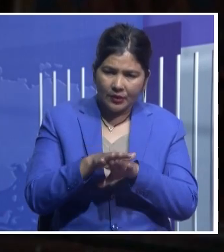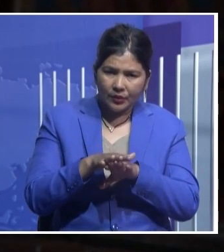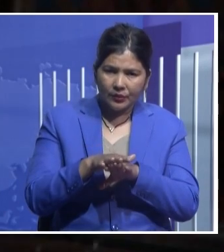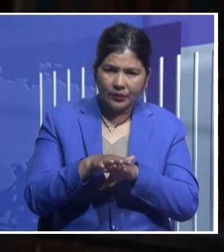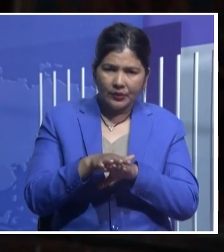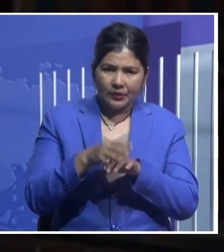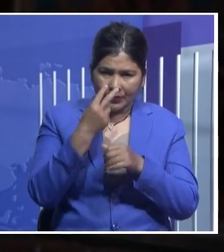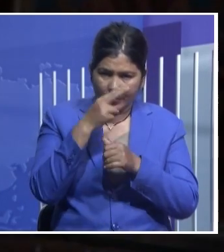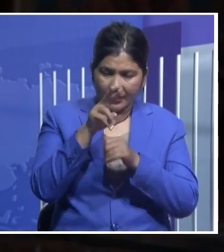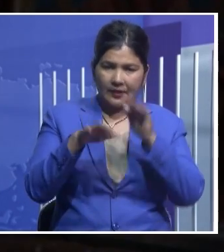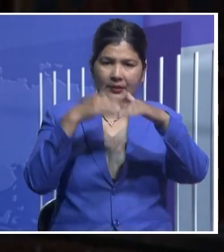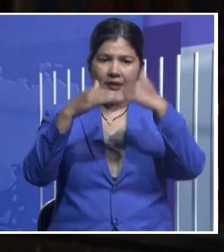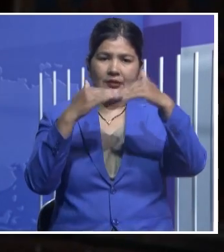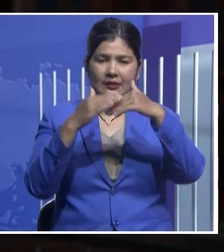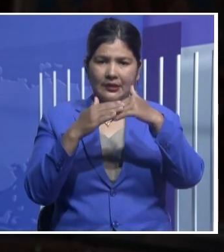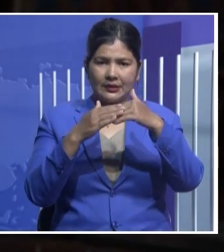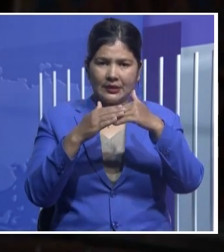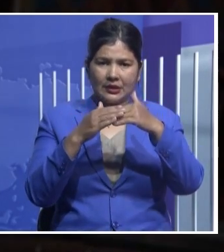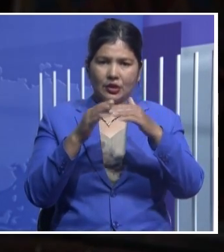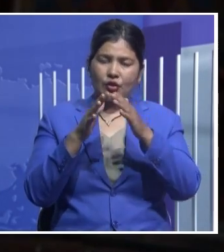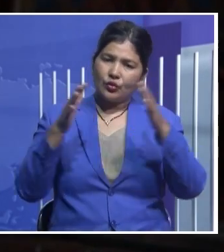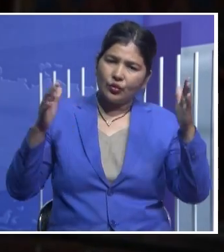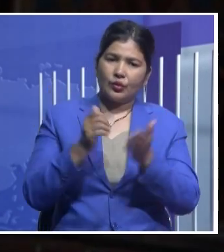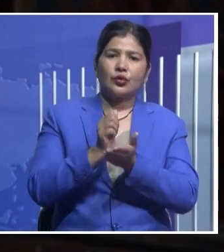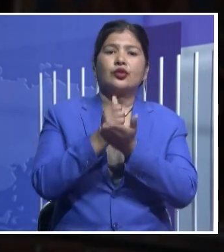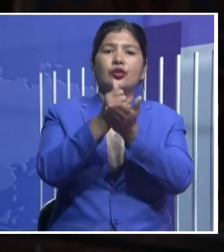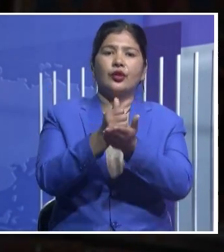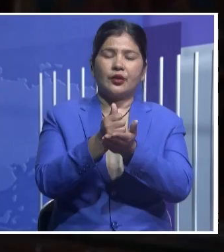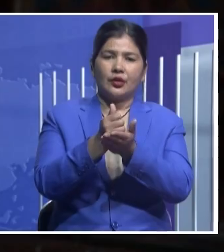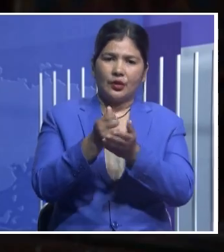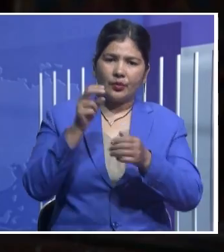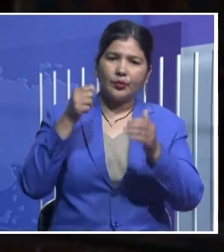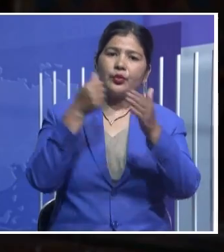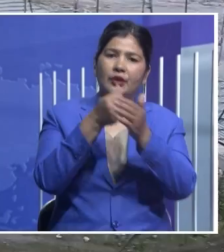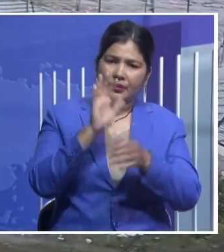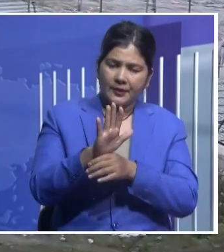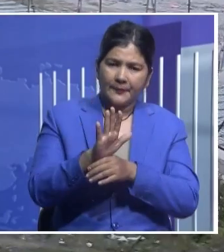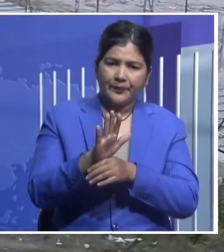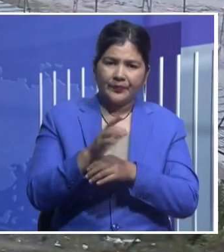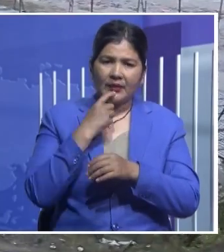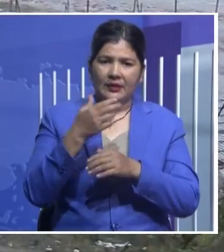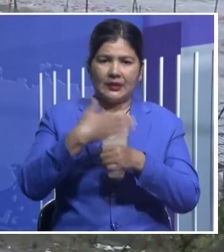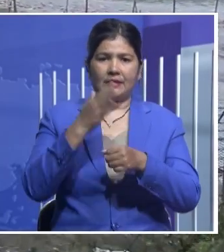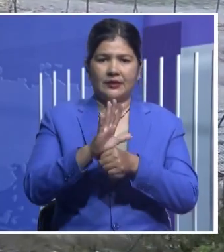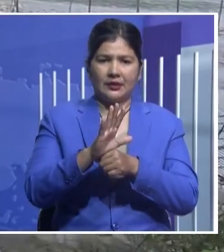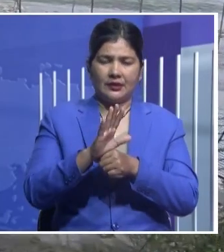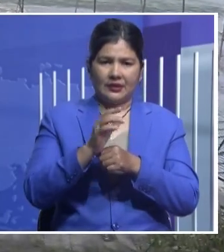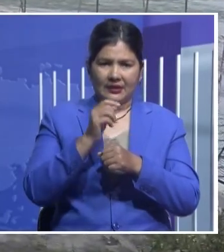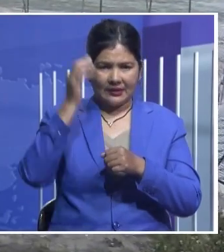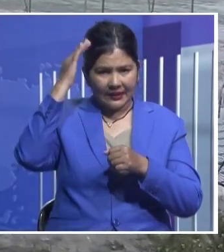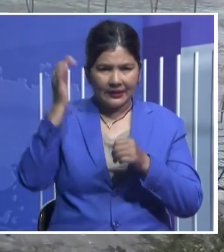उसको पर्यटन विकासको लागि यसले ठुलो टेवा मद्दत पुर्याउँछ भन्ने हामीले लागेको छ। कालीगण्डकी नदीको